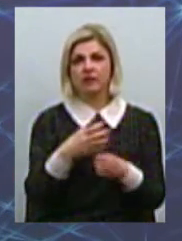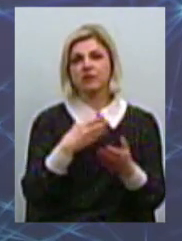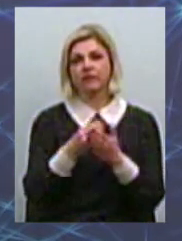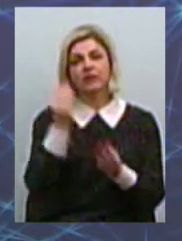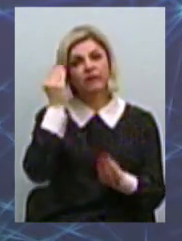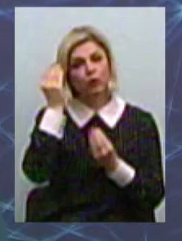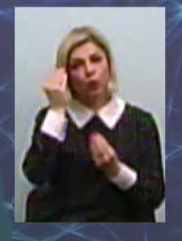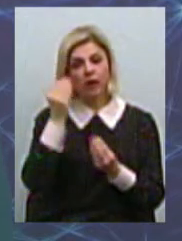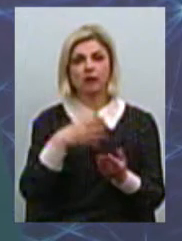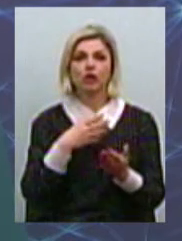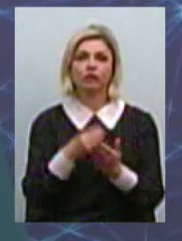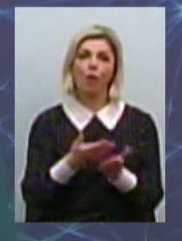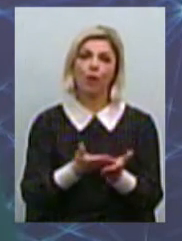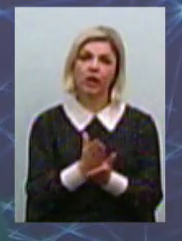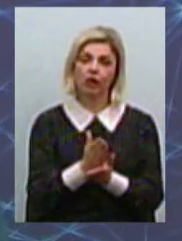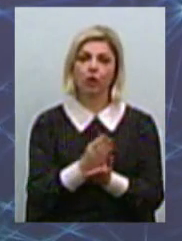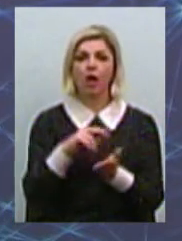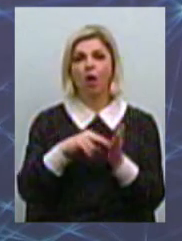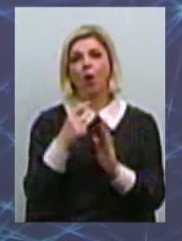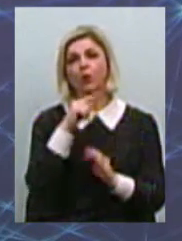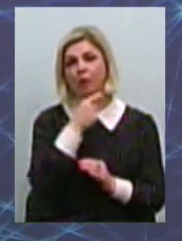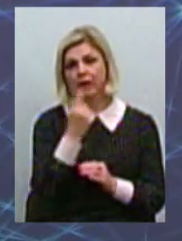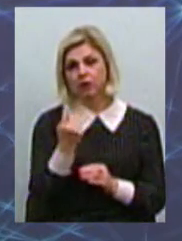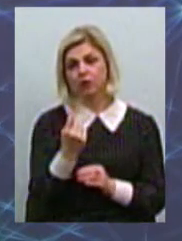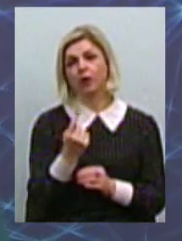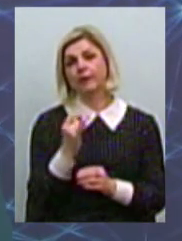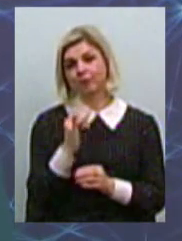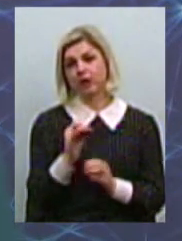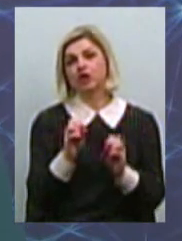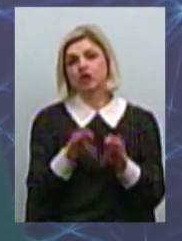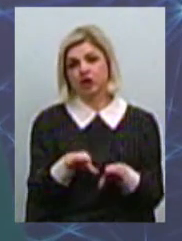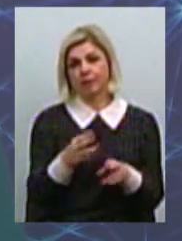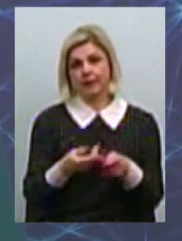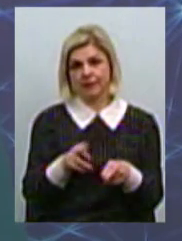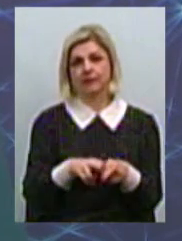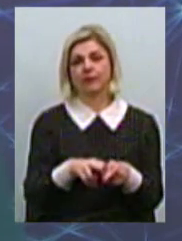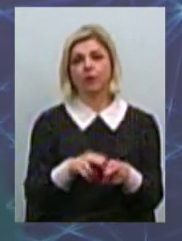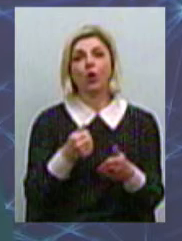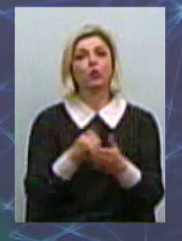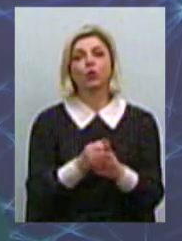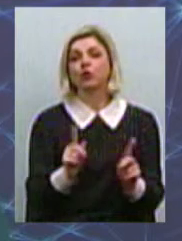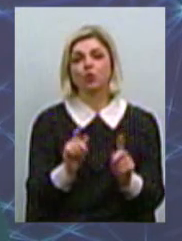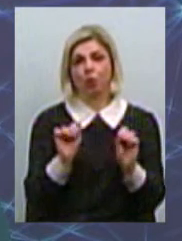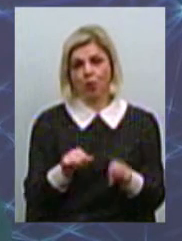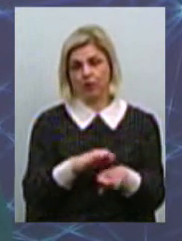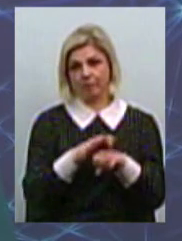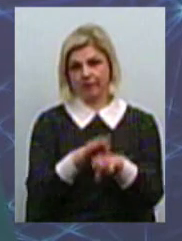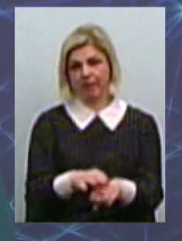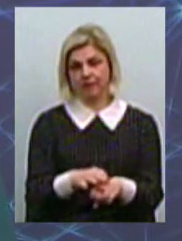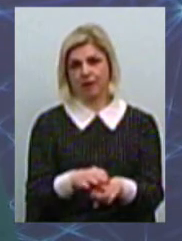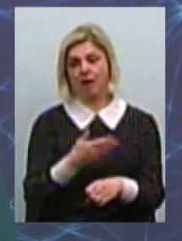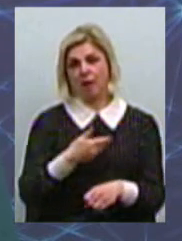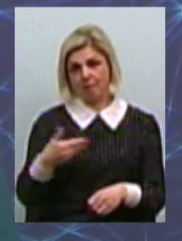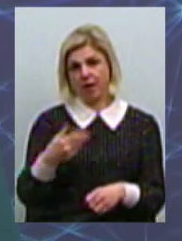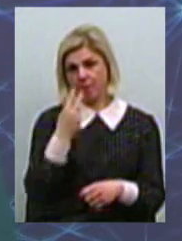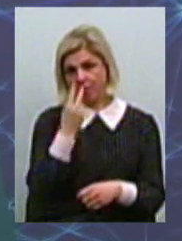світогляд, свою політику економічну і так далі. Чим це, до чого це може привести, ми вже